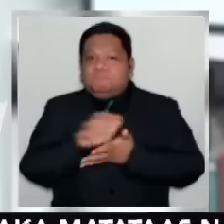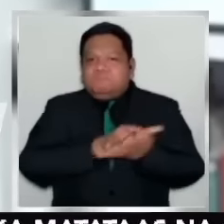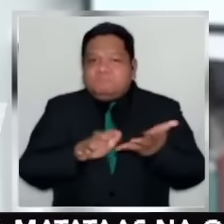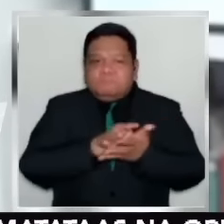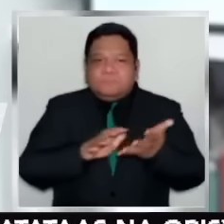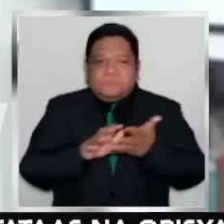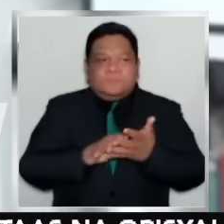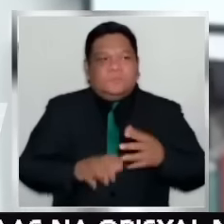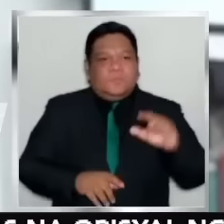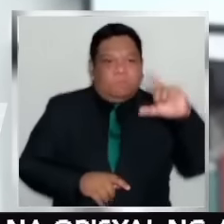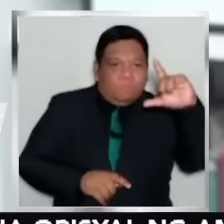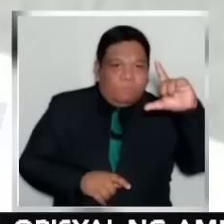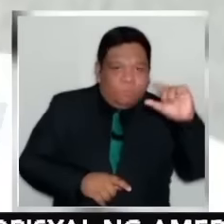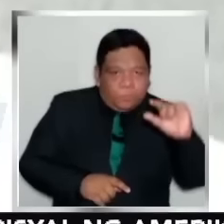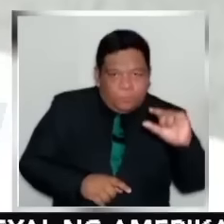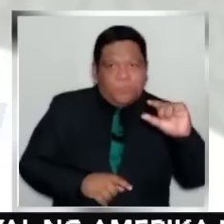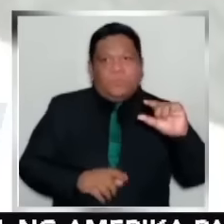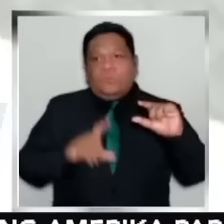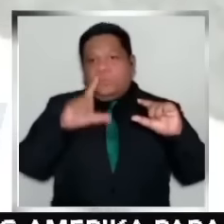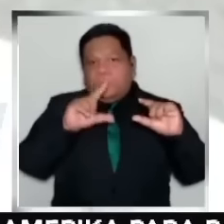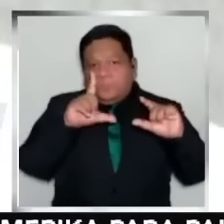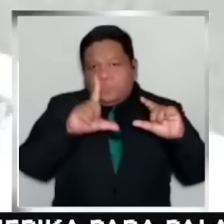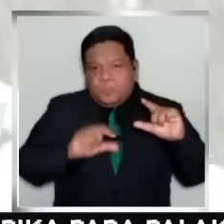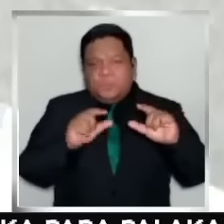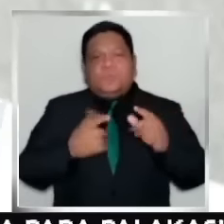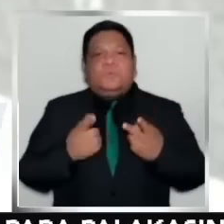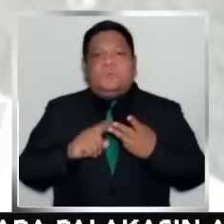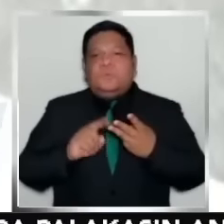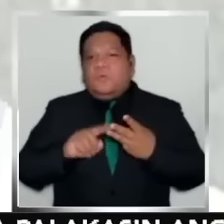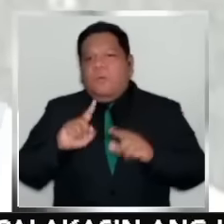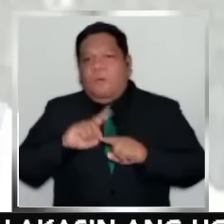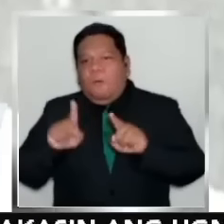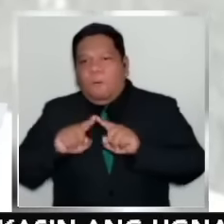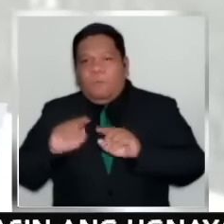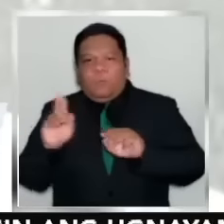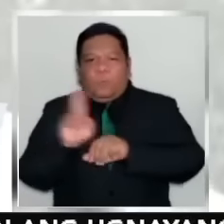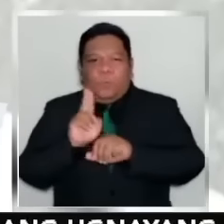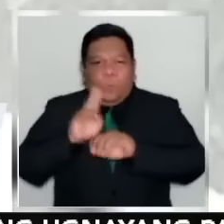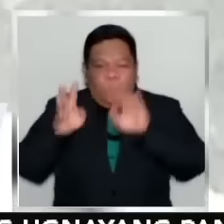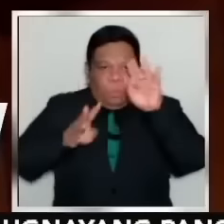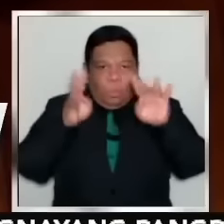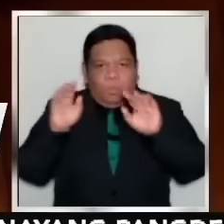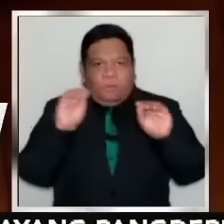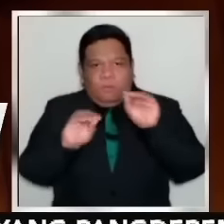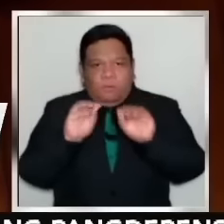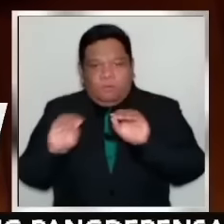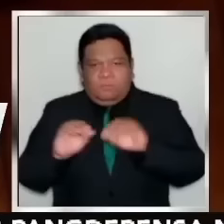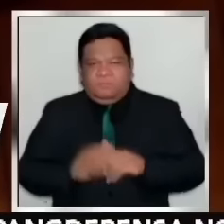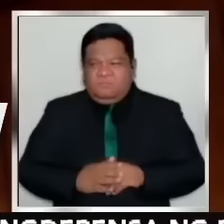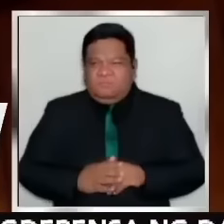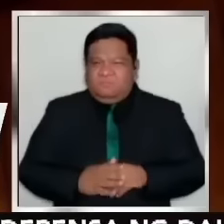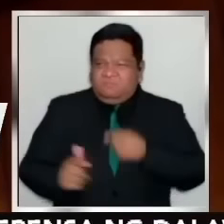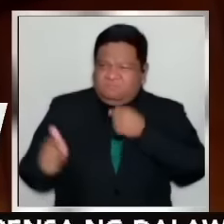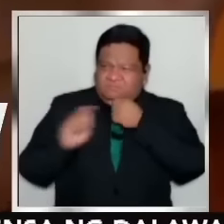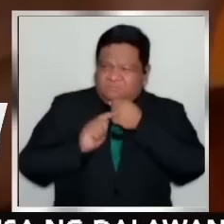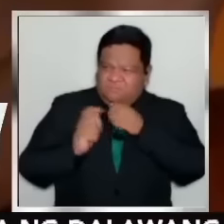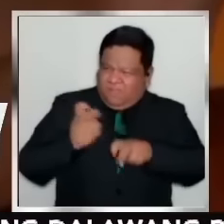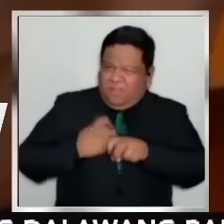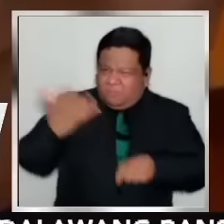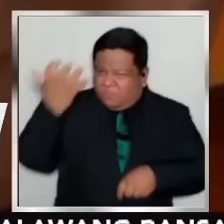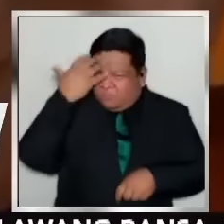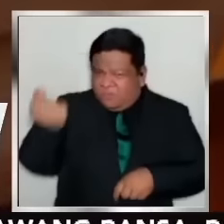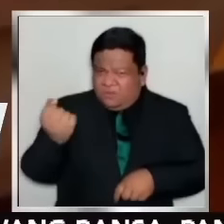numbers, saka special characters. Ha? Eh di ba mas mahirap yan tandaan? Kaya nga nag-go 1, 2, 3, 4,